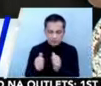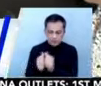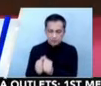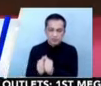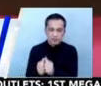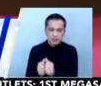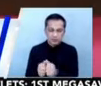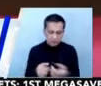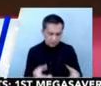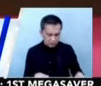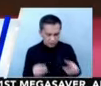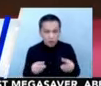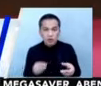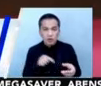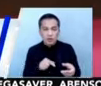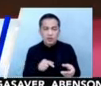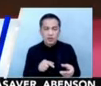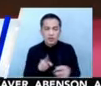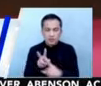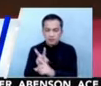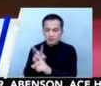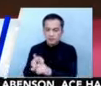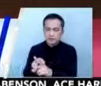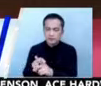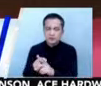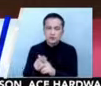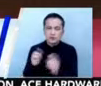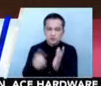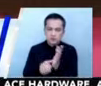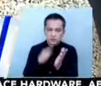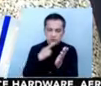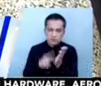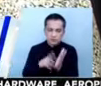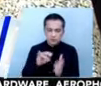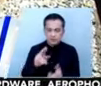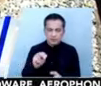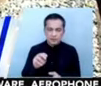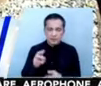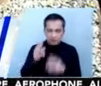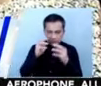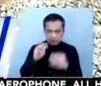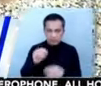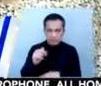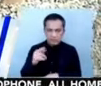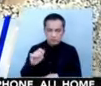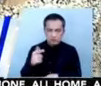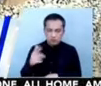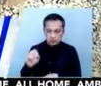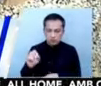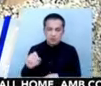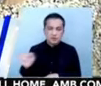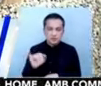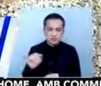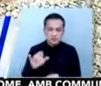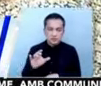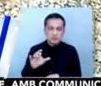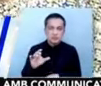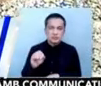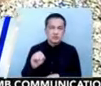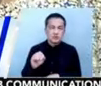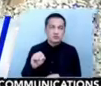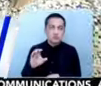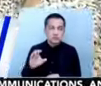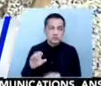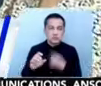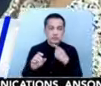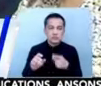nila ang application for voters registration ni Bamban Mayor Alice Go, pati ang kanyang certificate of registration at certificate